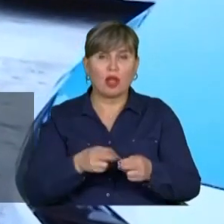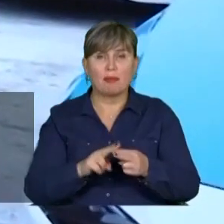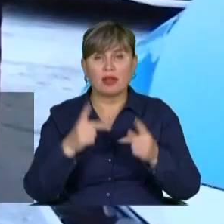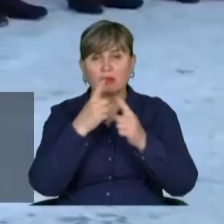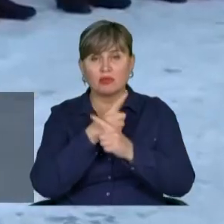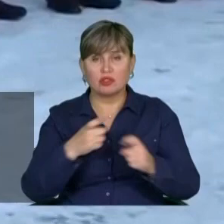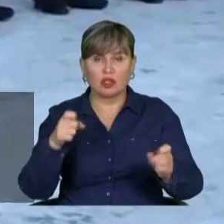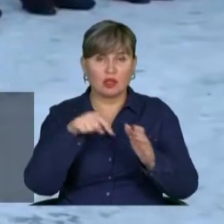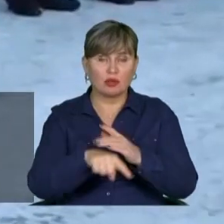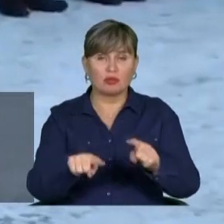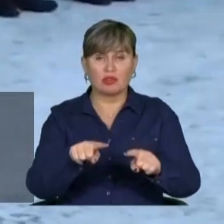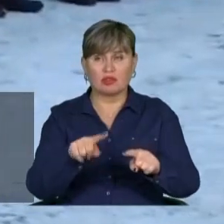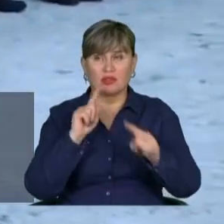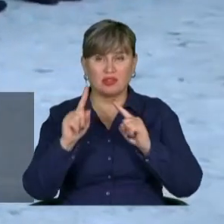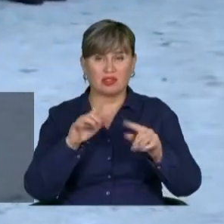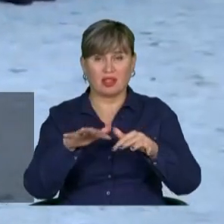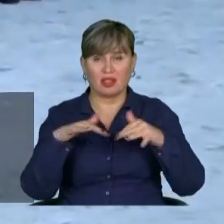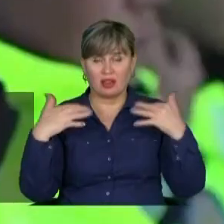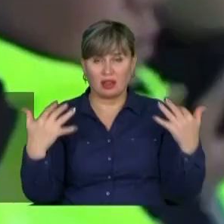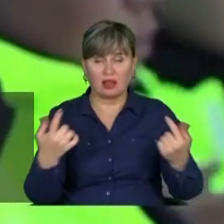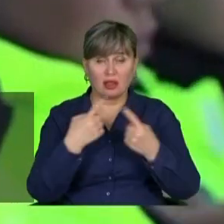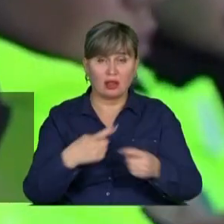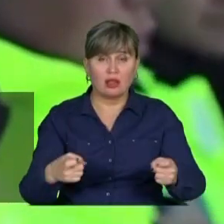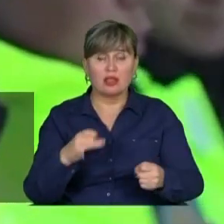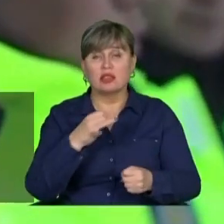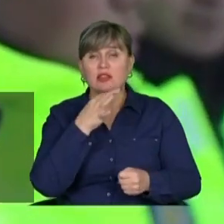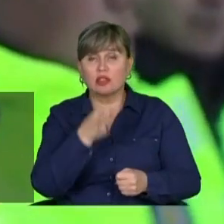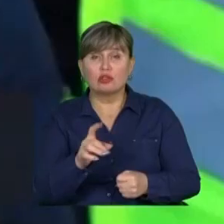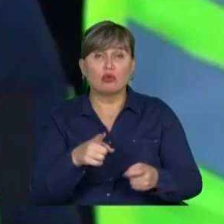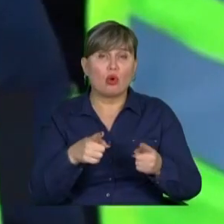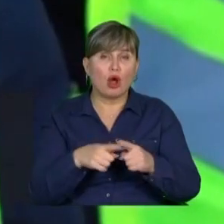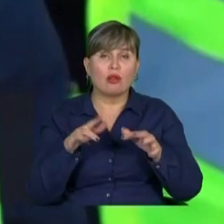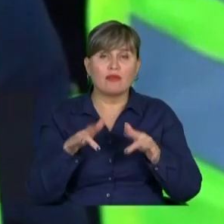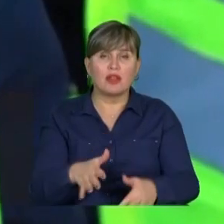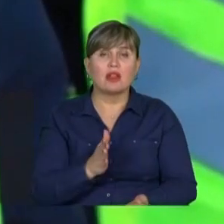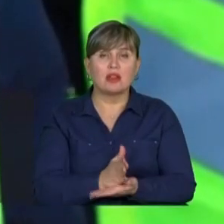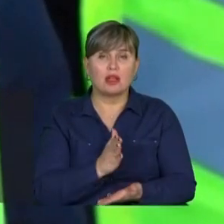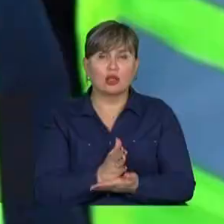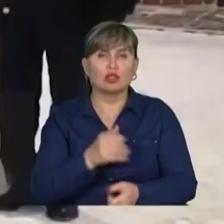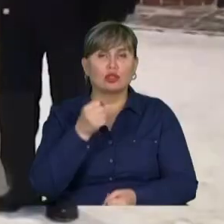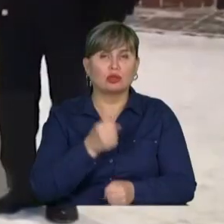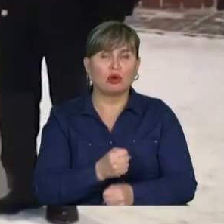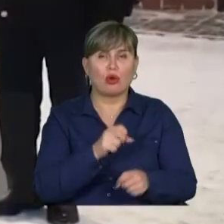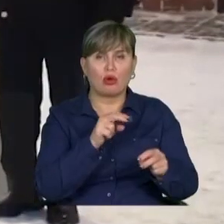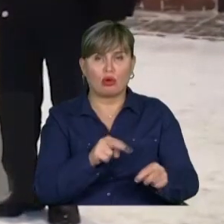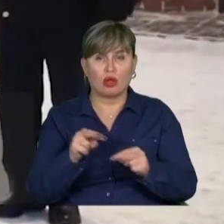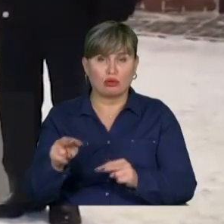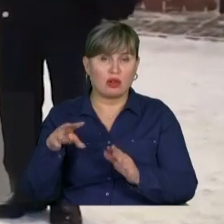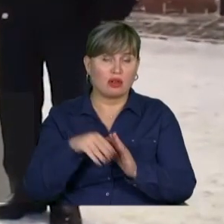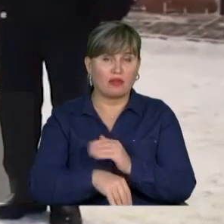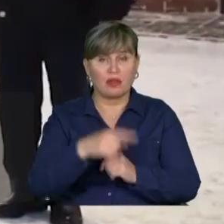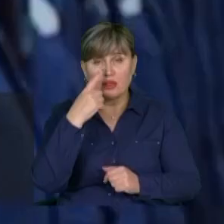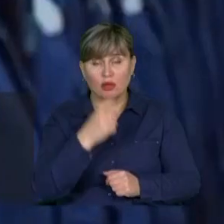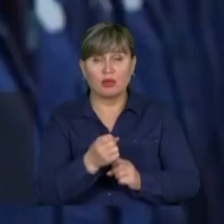в кулуарах Сената сообщил замглавы МВД Игорь Лепеха. Он заявил, что уголовное дело находится на строгом контроле ведомства.